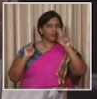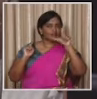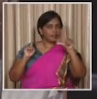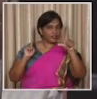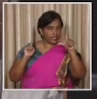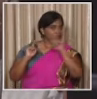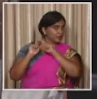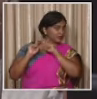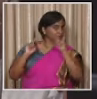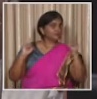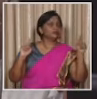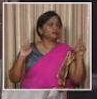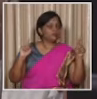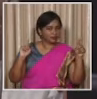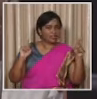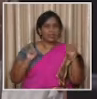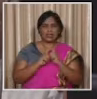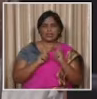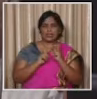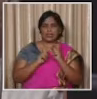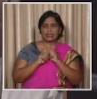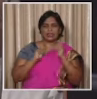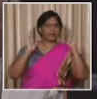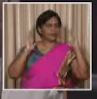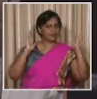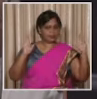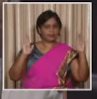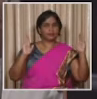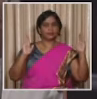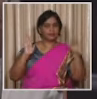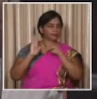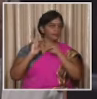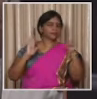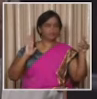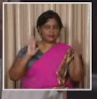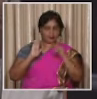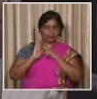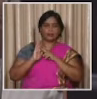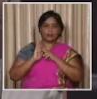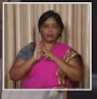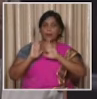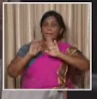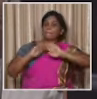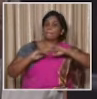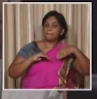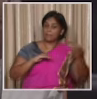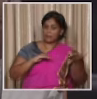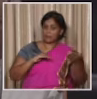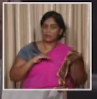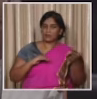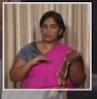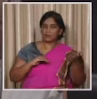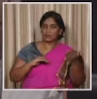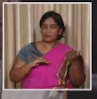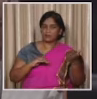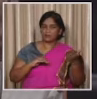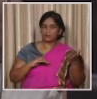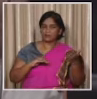2027 දෙසැම්බර් මාසේ දක්වා ඒ කාල සීමාව. ඉන්පසු